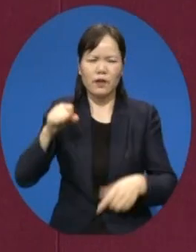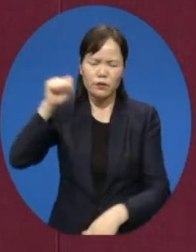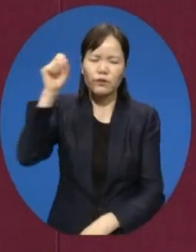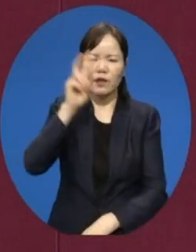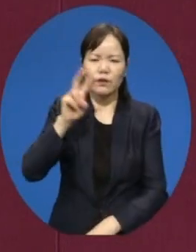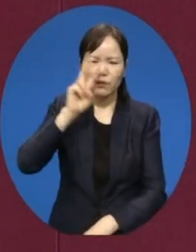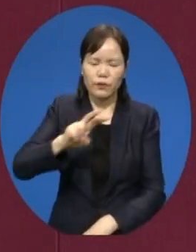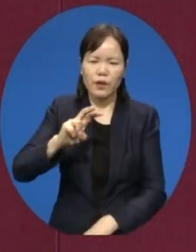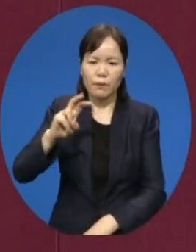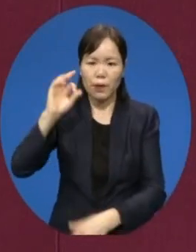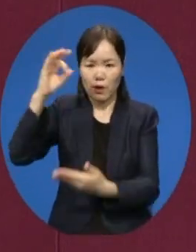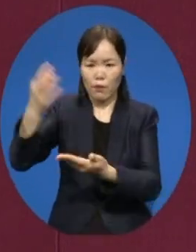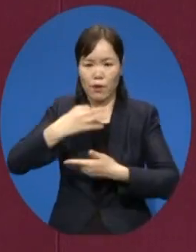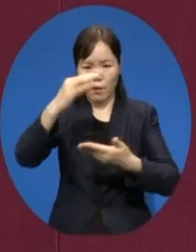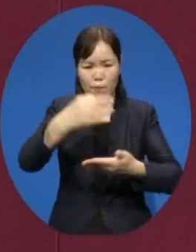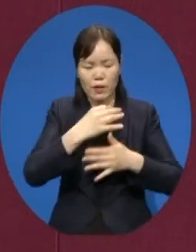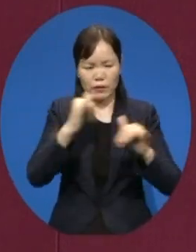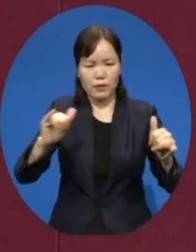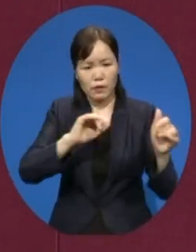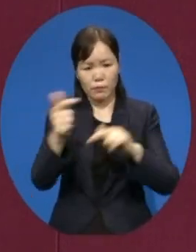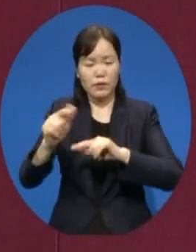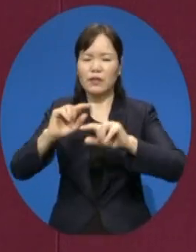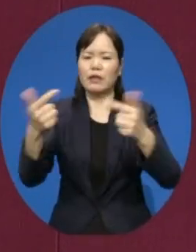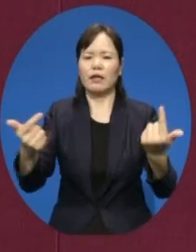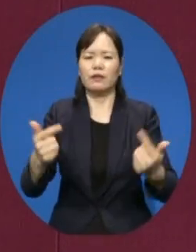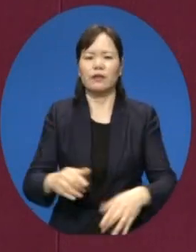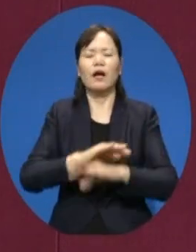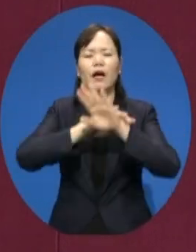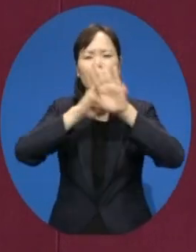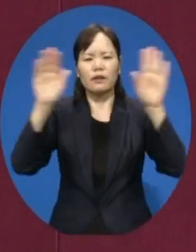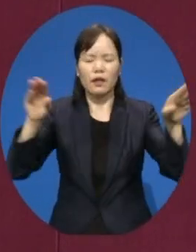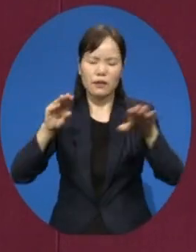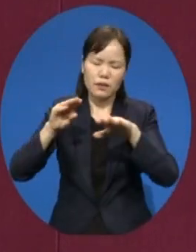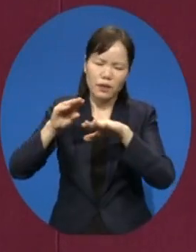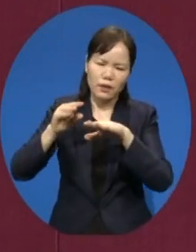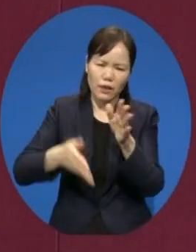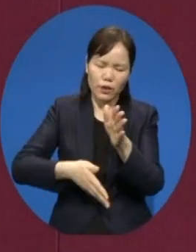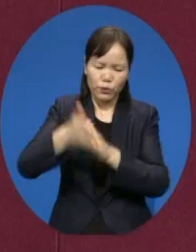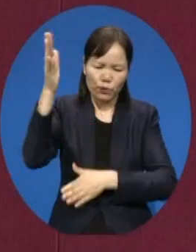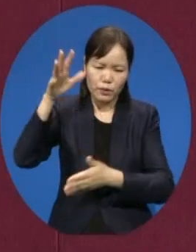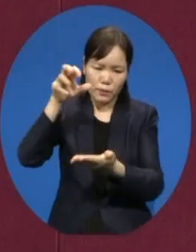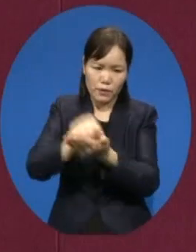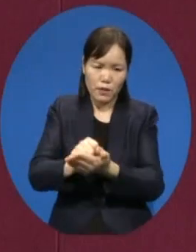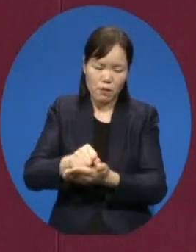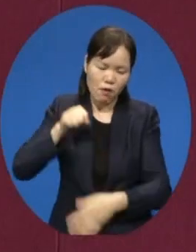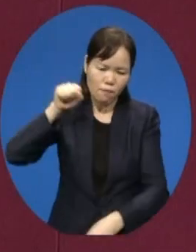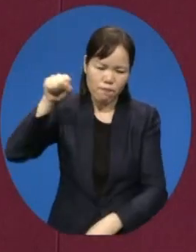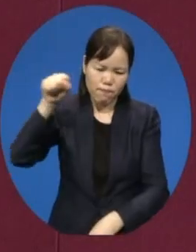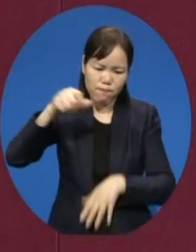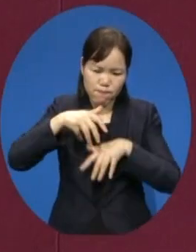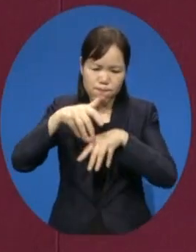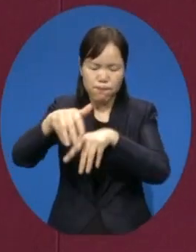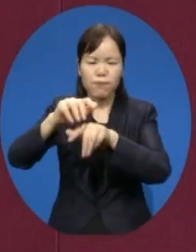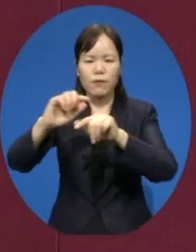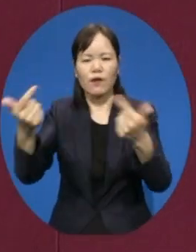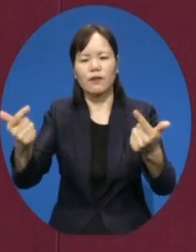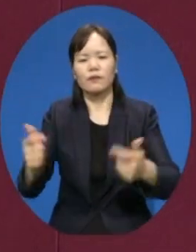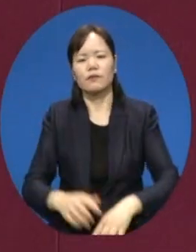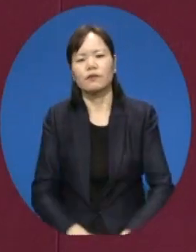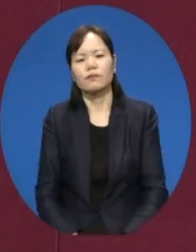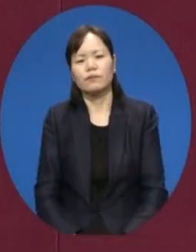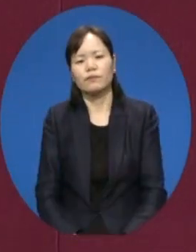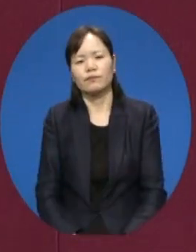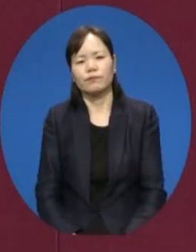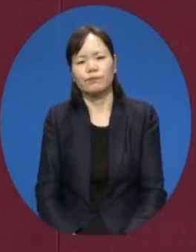월급 따박따박 받는 사람들도 아닙니다. 대낮부터 도심을 점거해서 활보하는 시위를 한 것도 아닙니다.